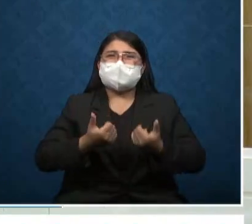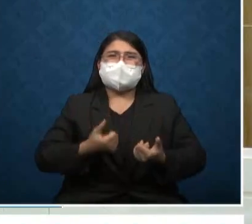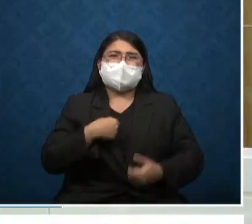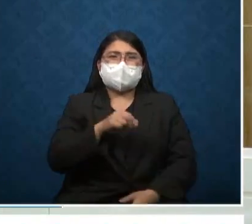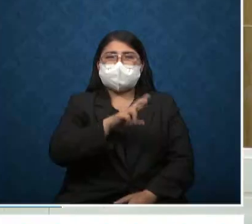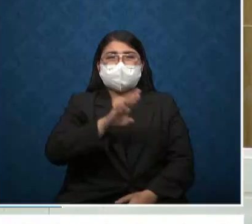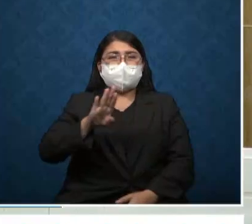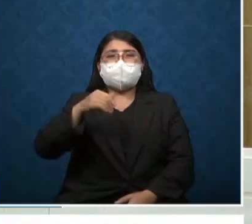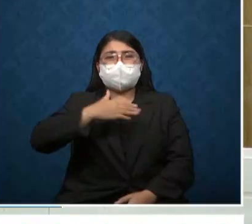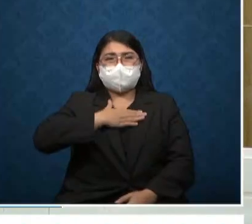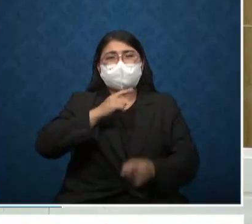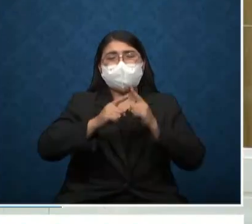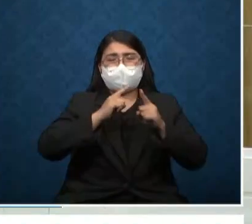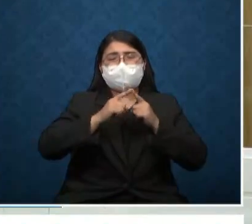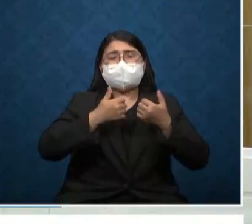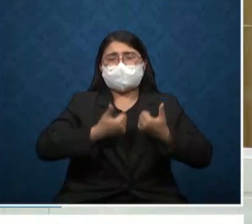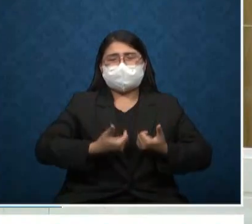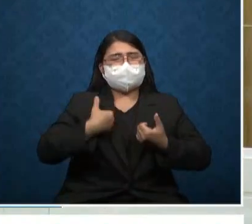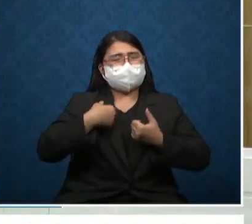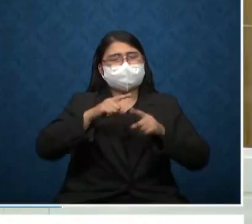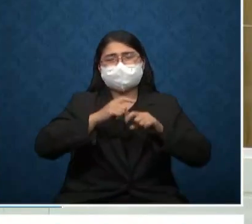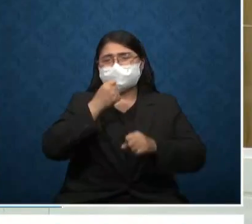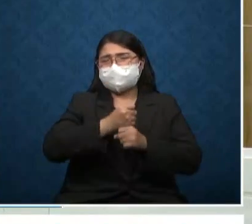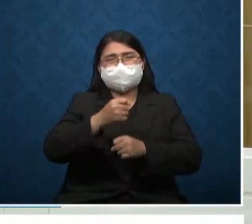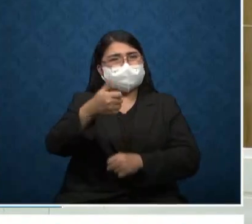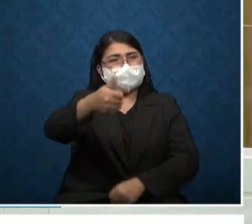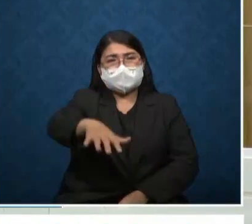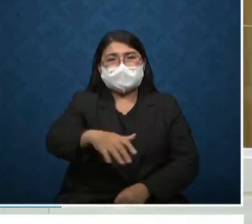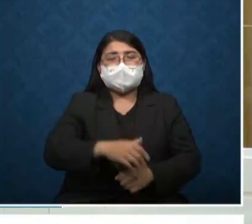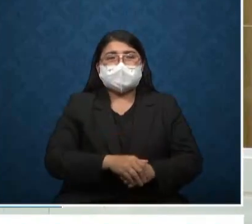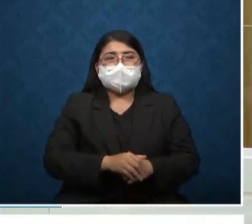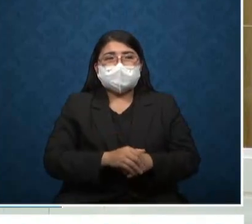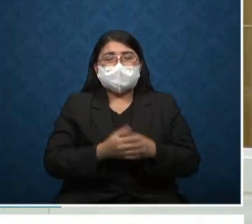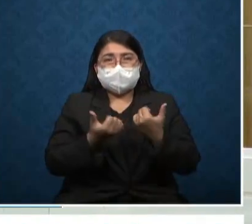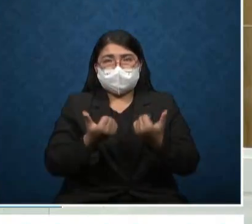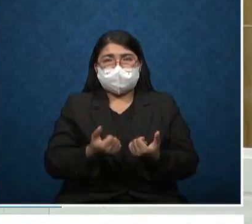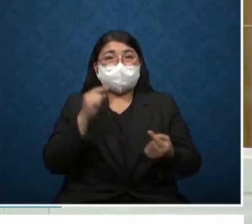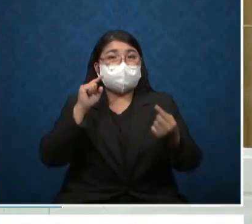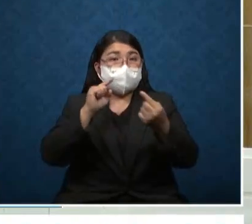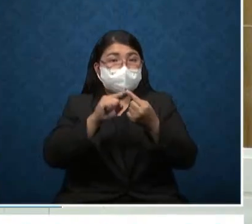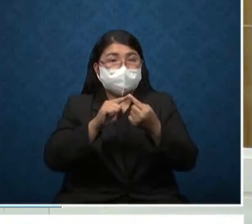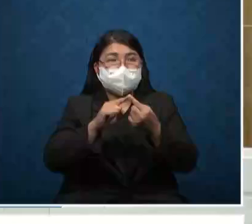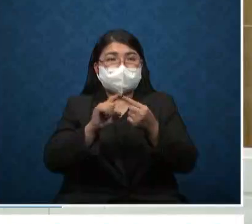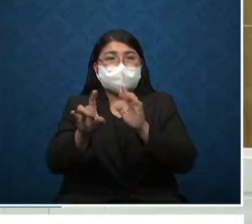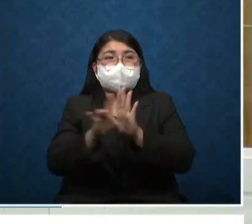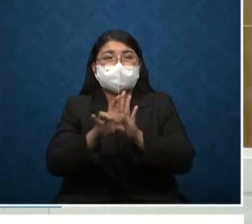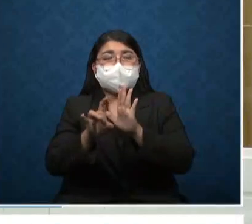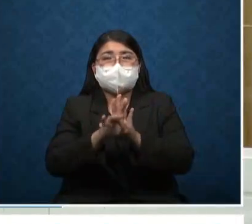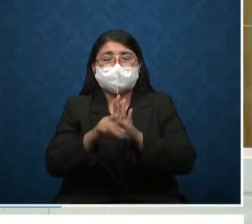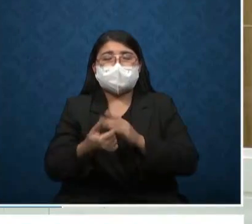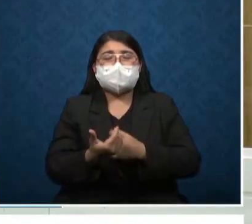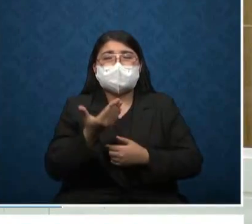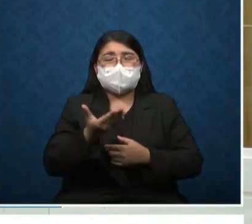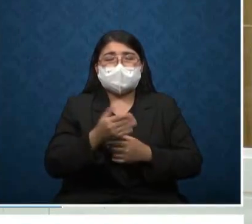บ Fast Tech ที่เราก๋idermanพูดถึงอยใปัจุบัνเป้าหมายสุดท้าย ของงานเสนอชสเดียอาร์ออนคจะไดกลับเลยแตทผชุมก็